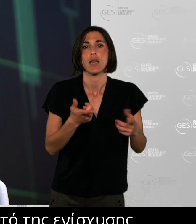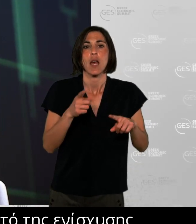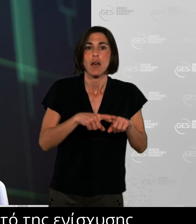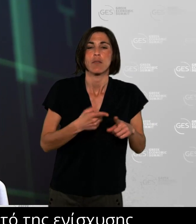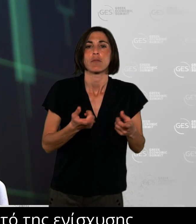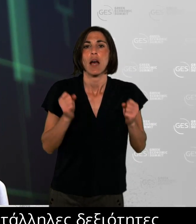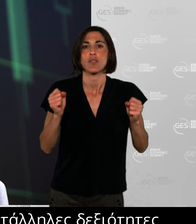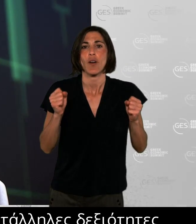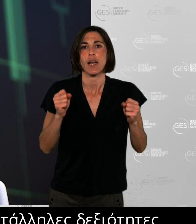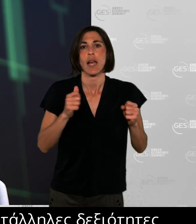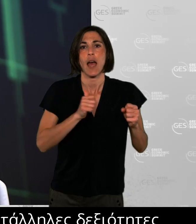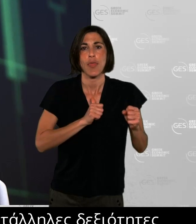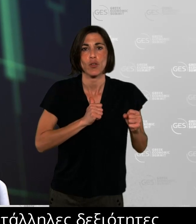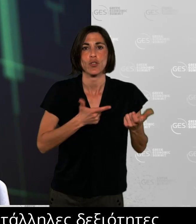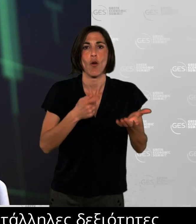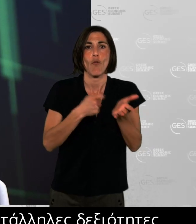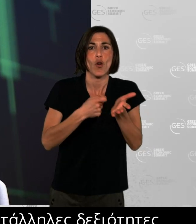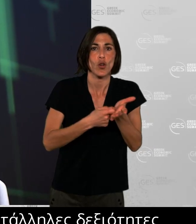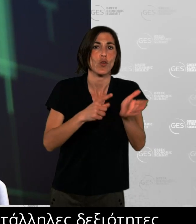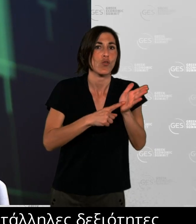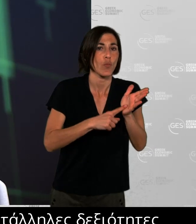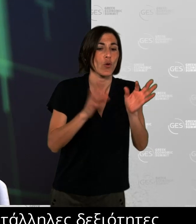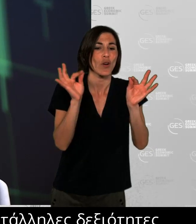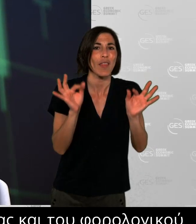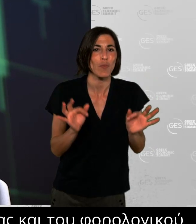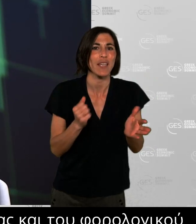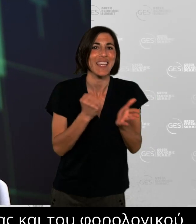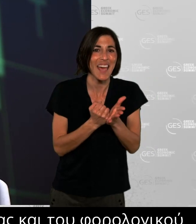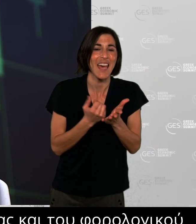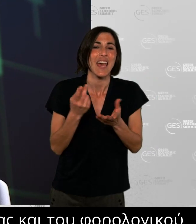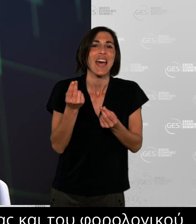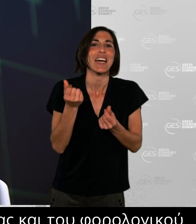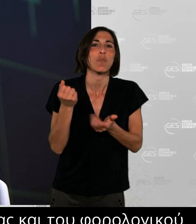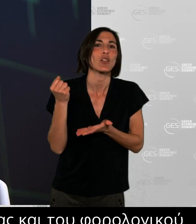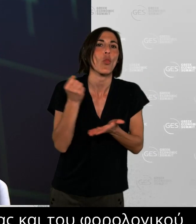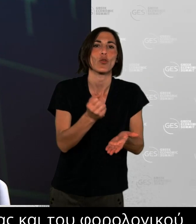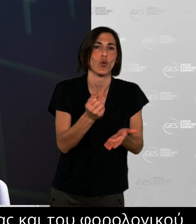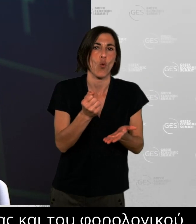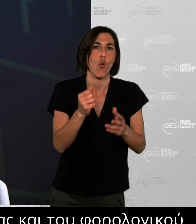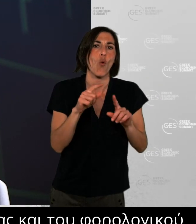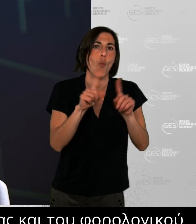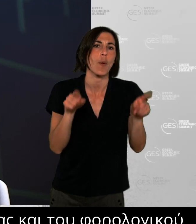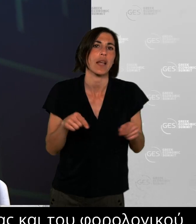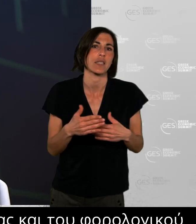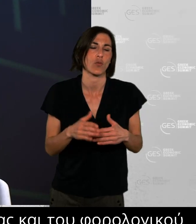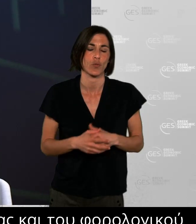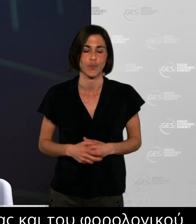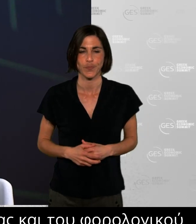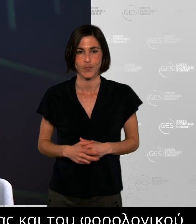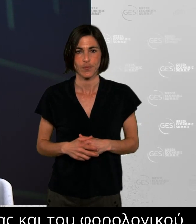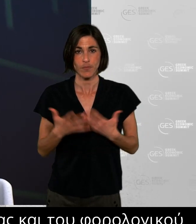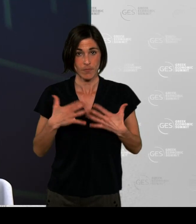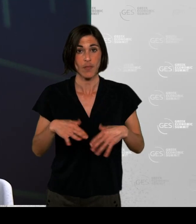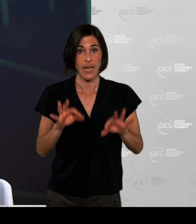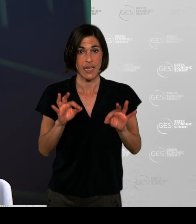ιδιοκτησίας και του φορολογικού, νομικού, ρυθμιστικού και χρηματοδοτικού πλαισίου. Λοιπόν, να ξεκινήσουμε. Κύριε